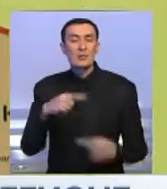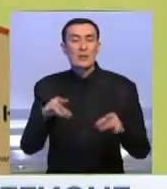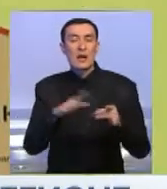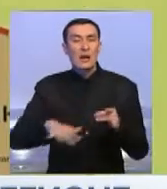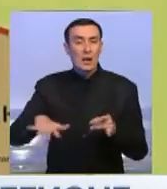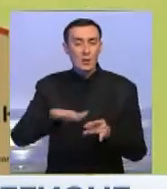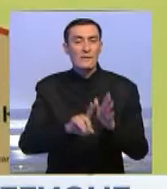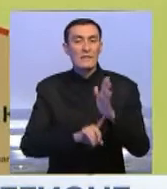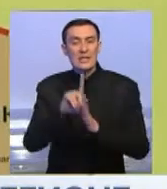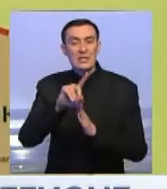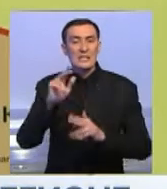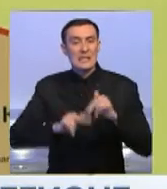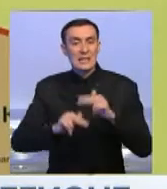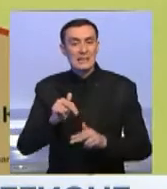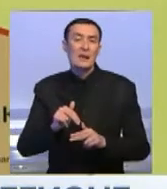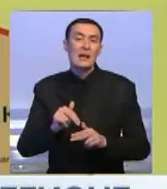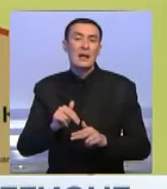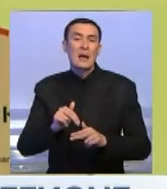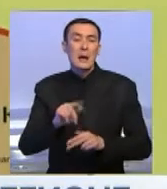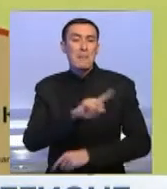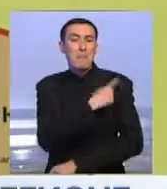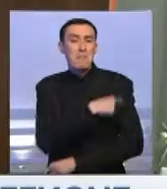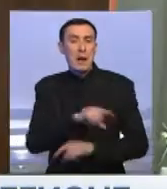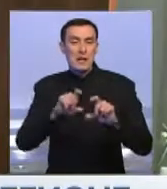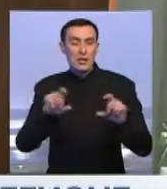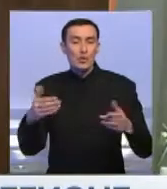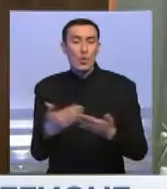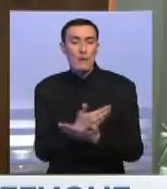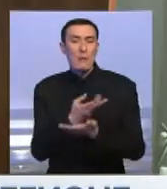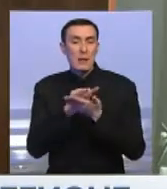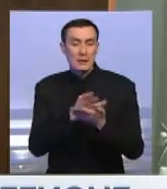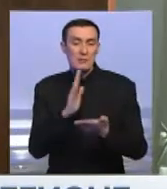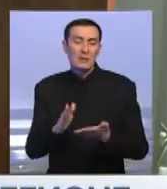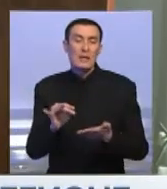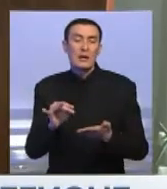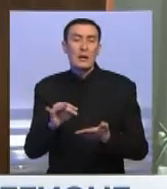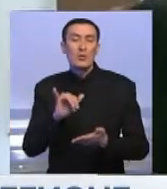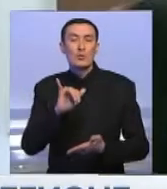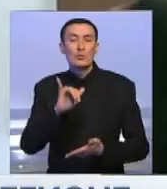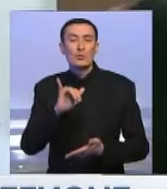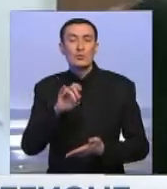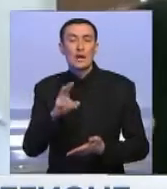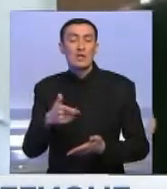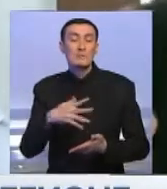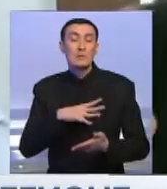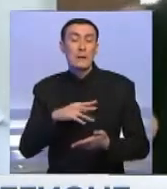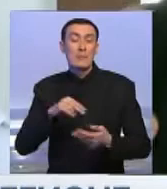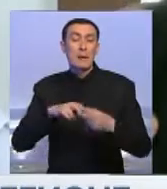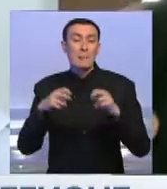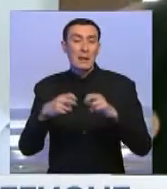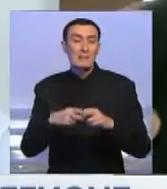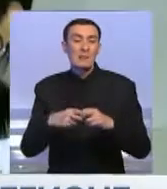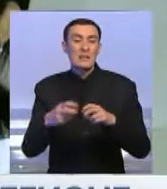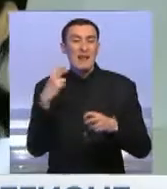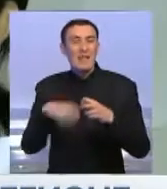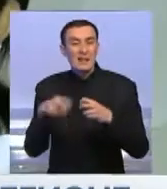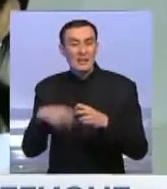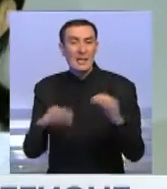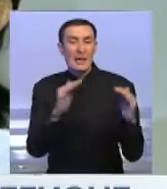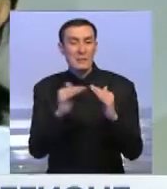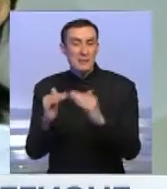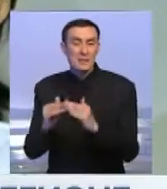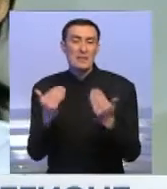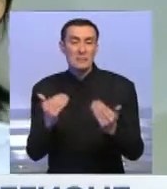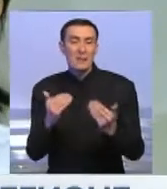районах начато строительство типовых больниц. Новая здравница появится в Жалагаше. С ее вводом проблема аварийных объектов здравоохранения